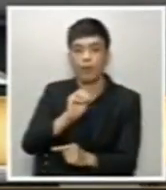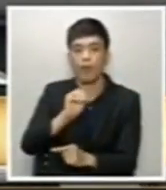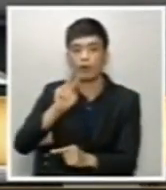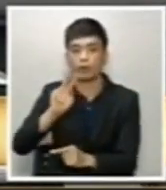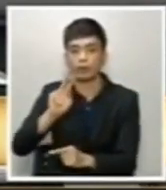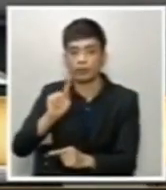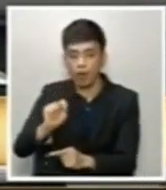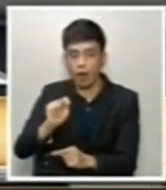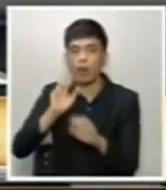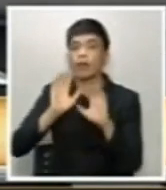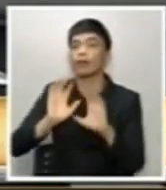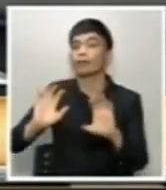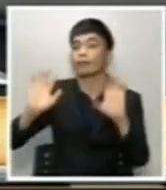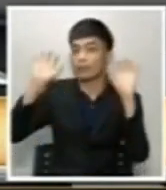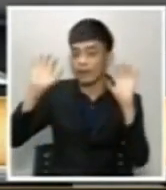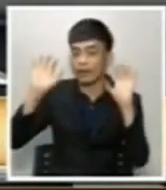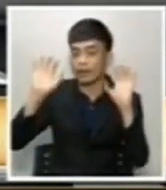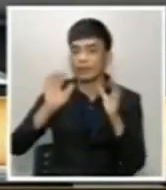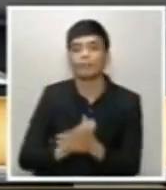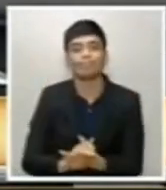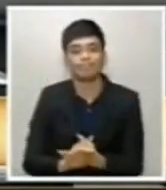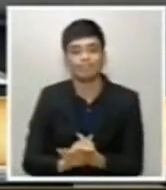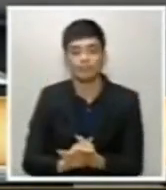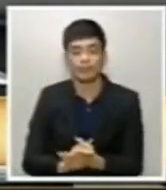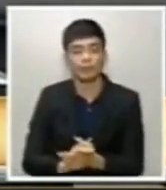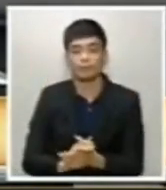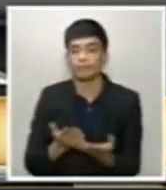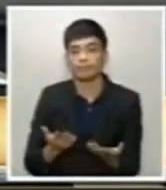กระทรวงเกษตรว่าท่าน